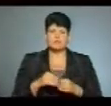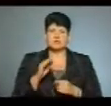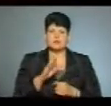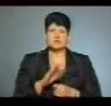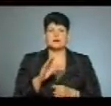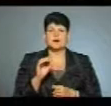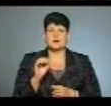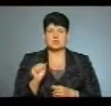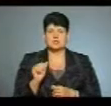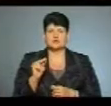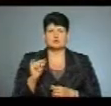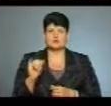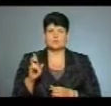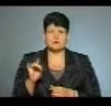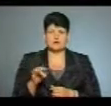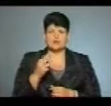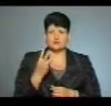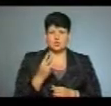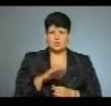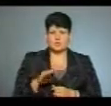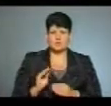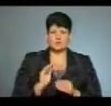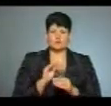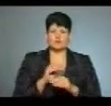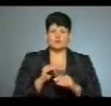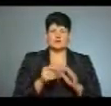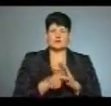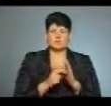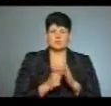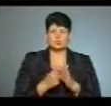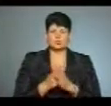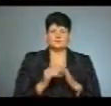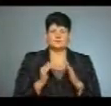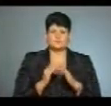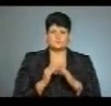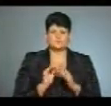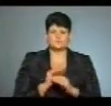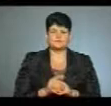Анжели Чубарів. У них 3 дітей. Волонтери добудовують кімнату до їхнього житла.